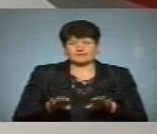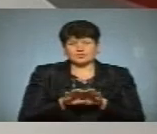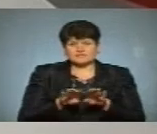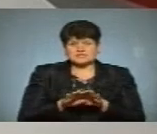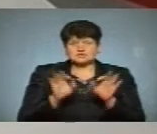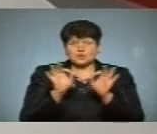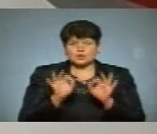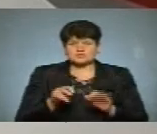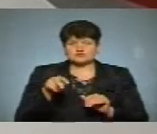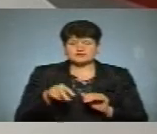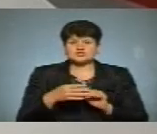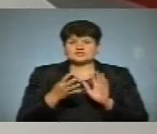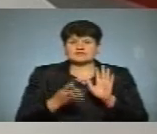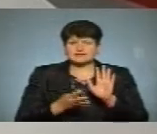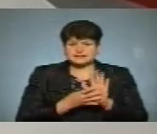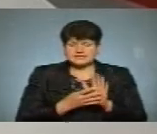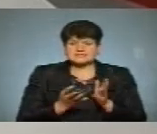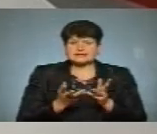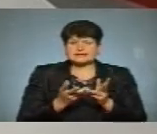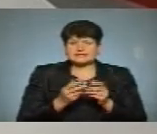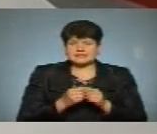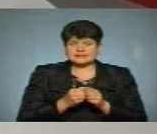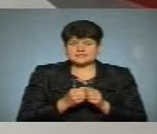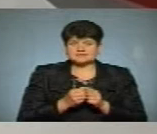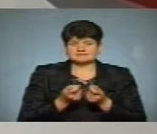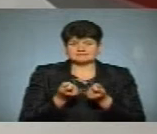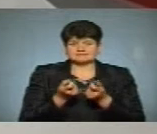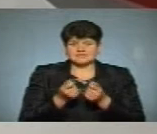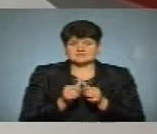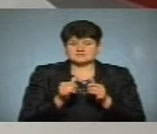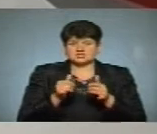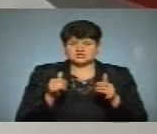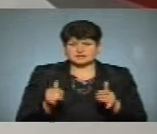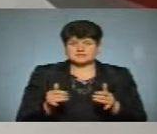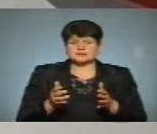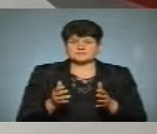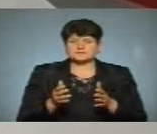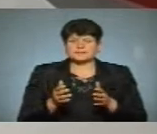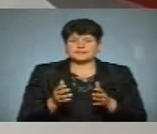осінь 2019, незначна кількість збільшилась у зв'язку з